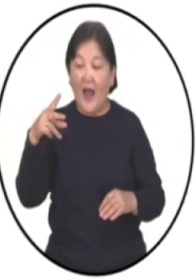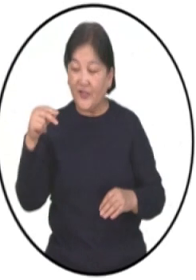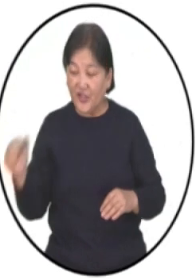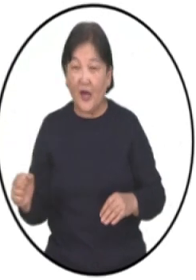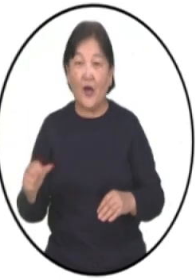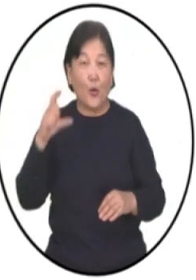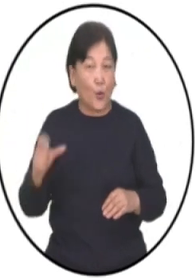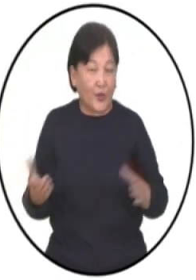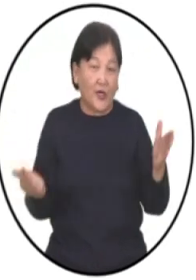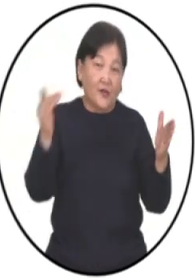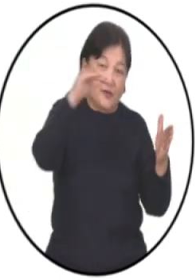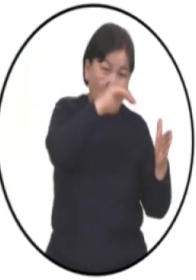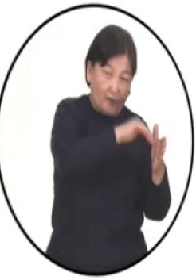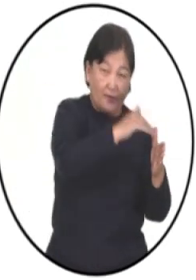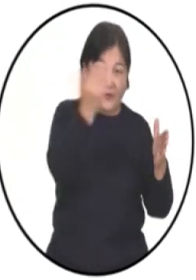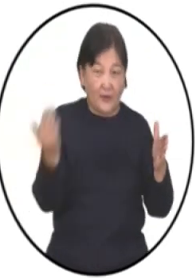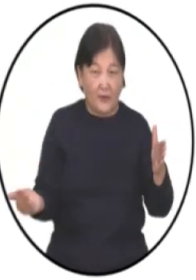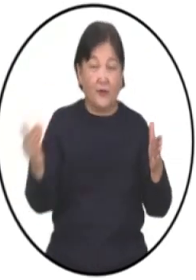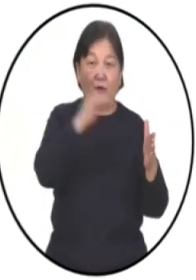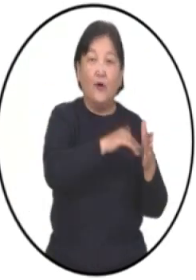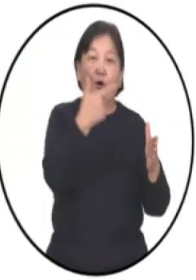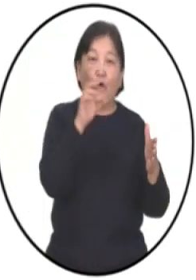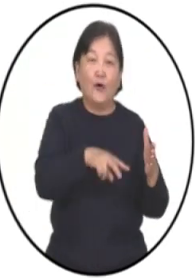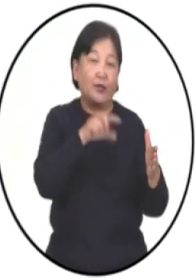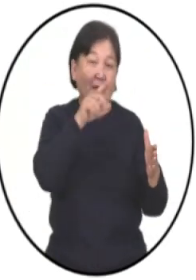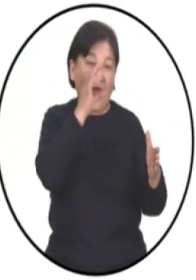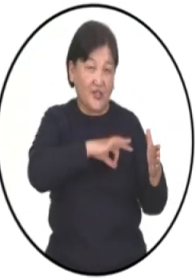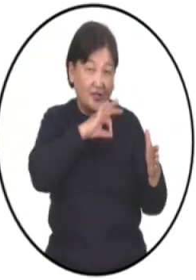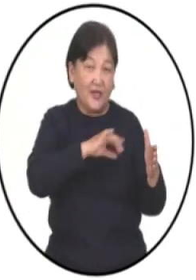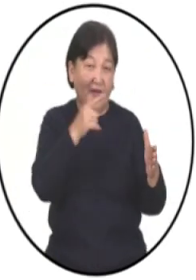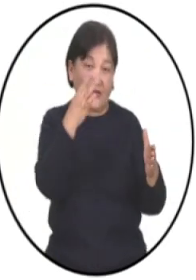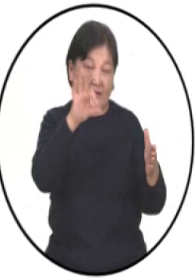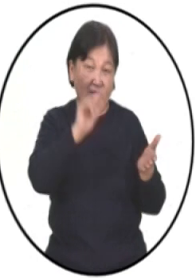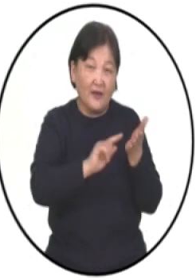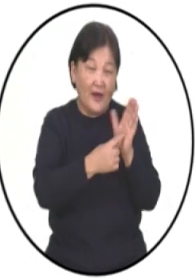шинж хөдөлгөөний гол хэрэгсэл болдгороо дэлхийн аж ахуйд чухал ач холбогдолтой.